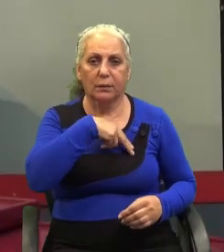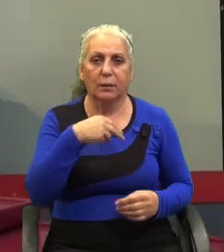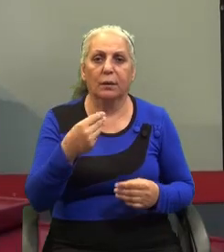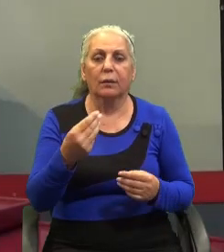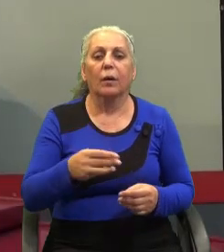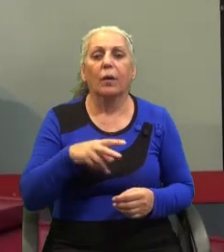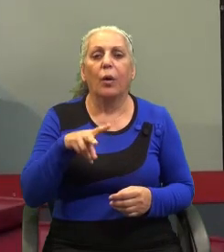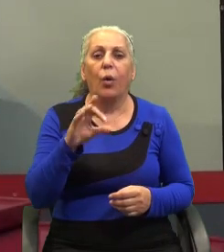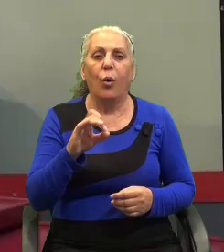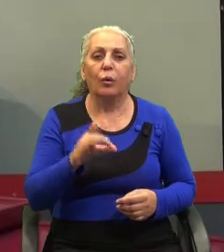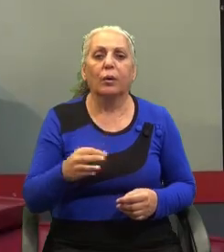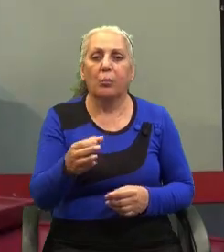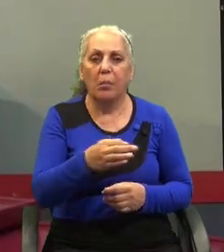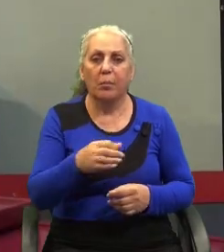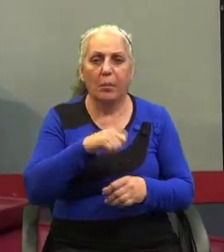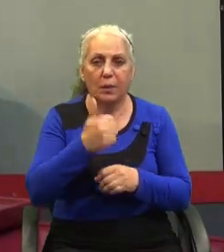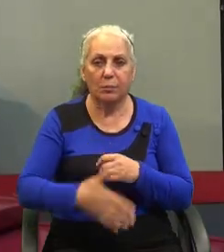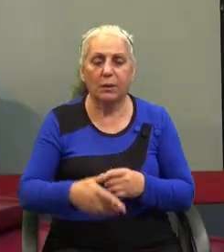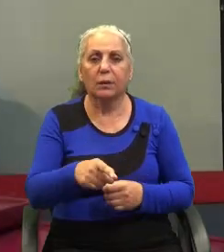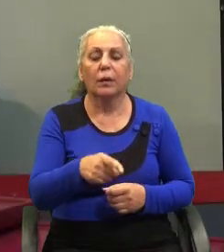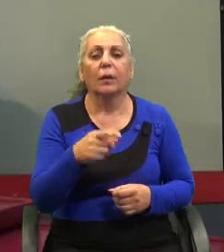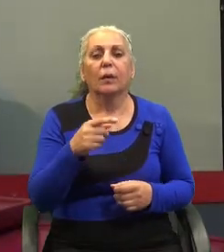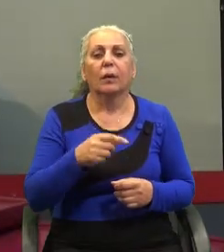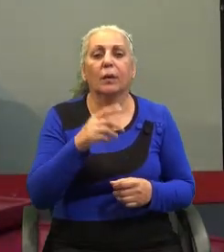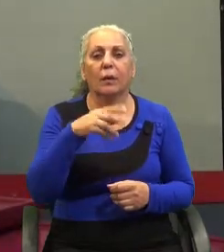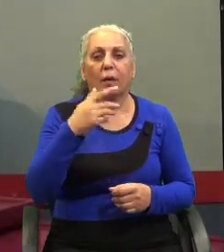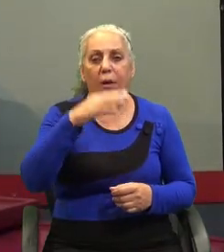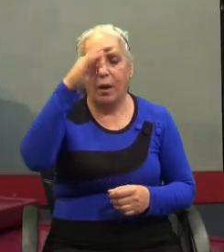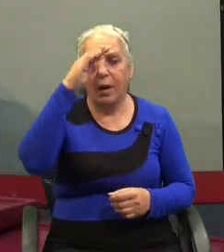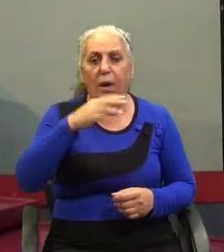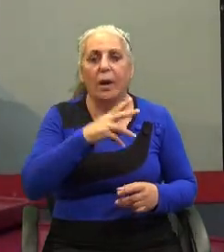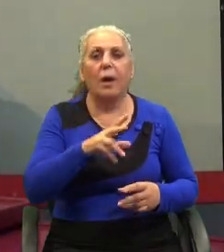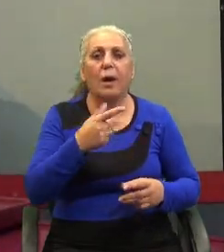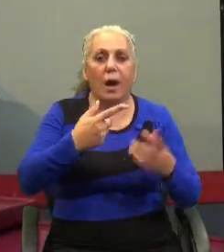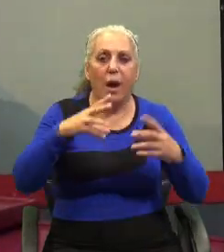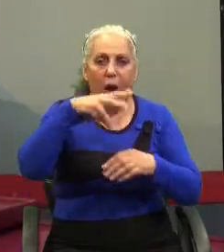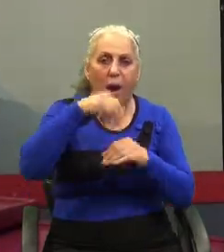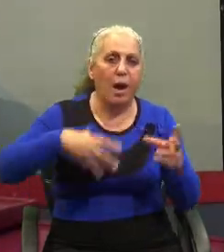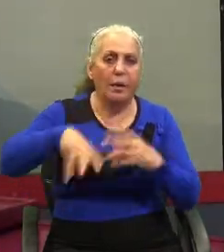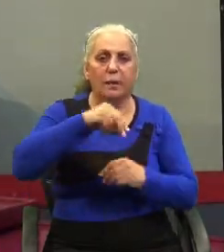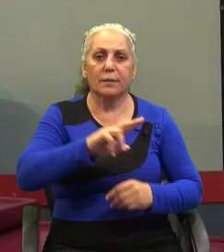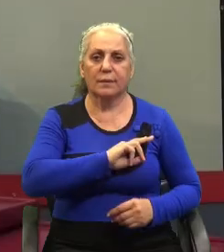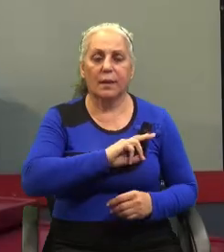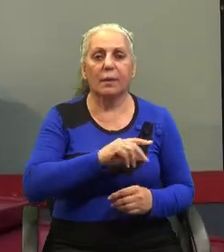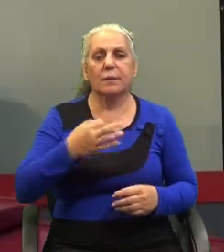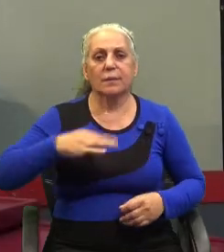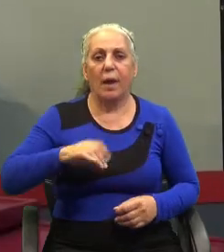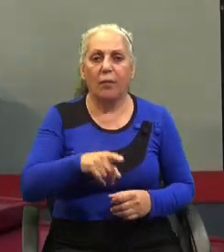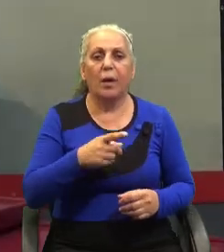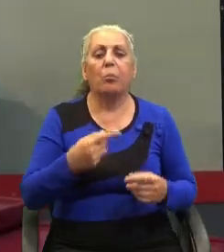Լոռու մարզպետը ընտանիքին շնորհակալություն է հայտնել հայրենասեր զավակ դաստիարակելու համար և նշել, որ մարզպետն ու